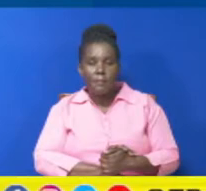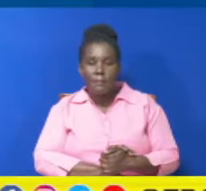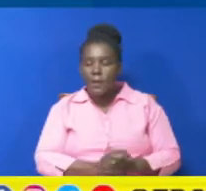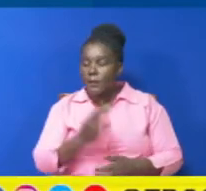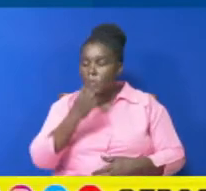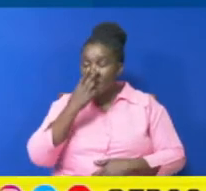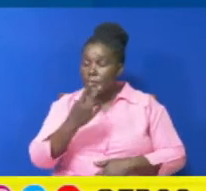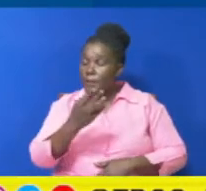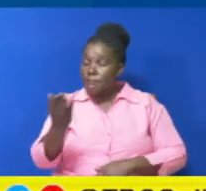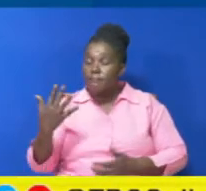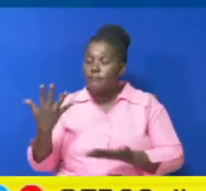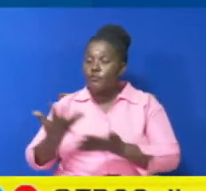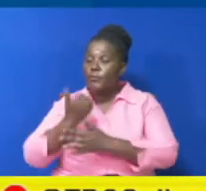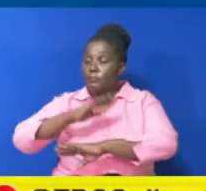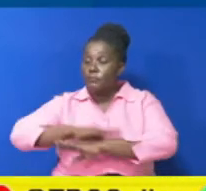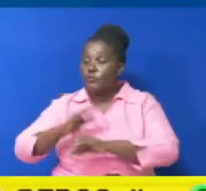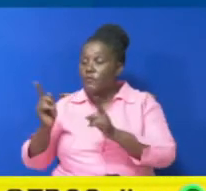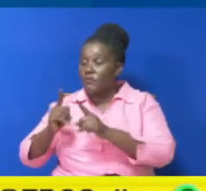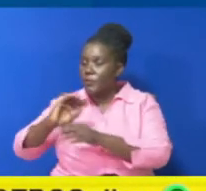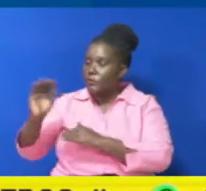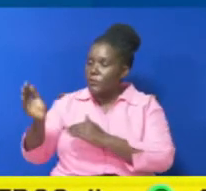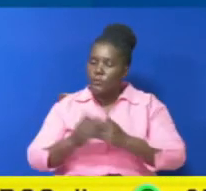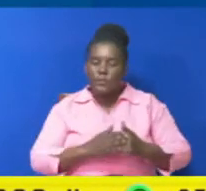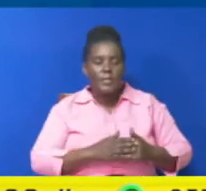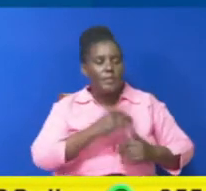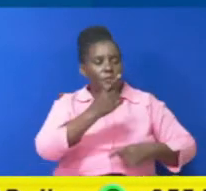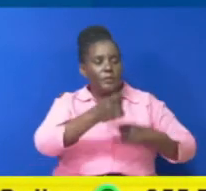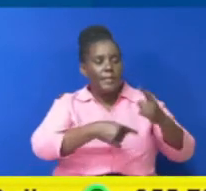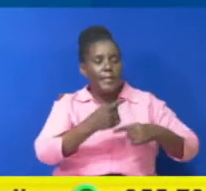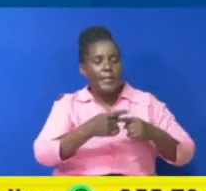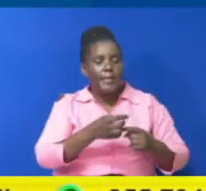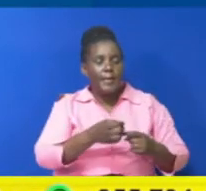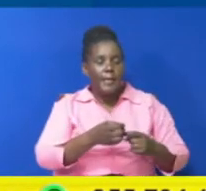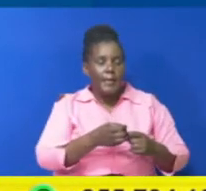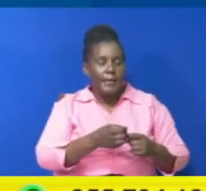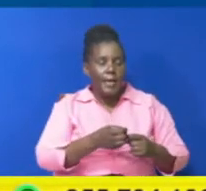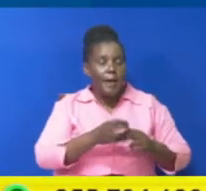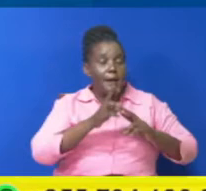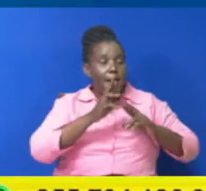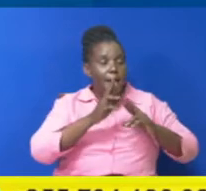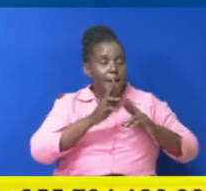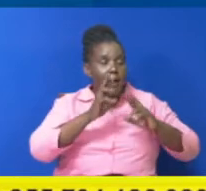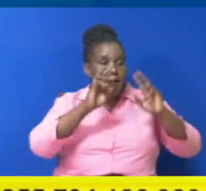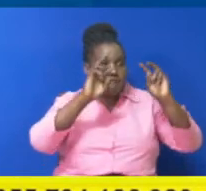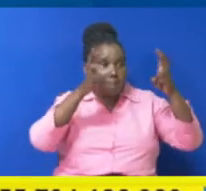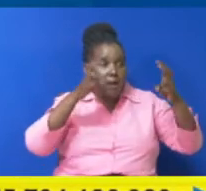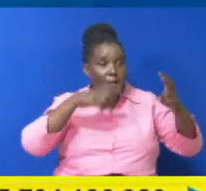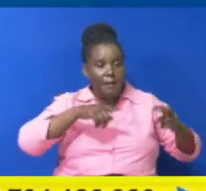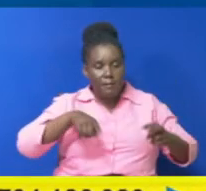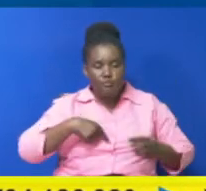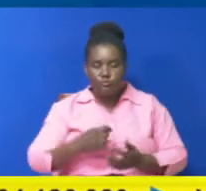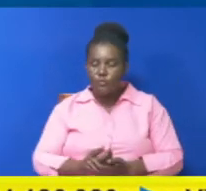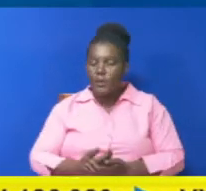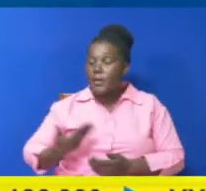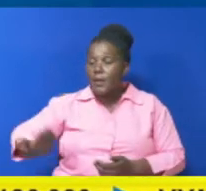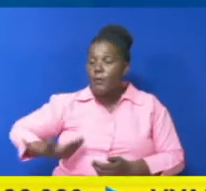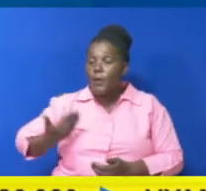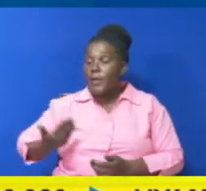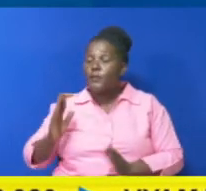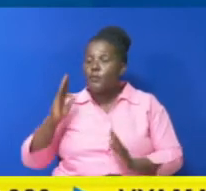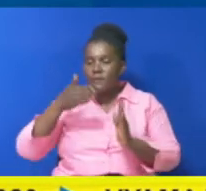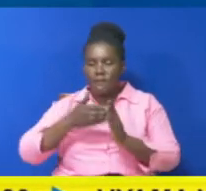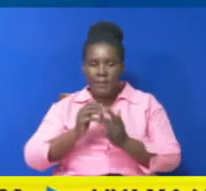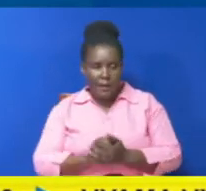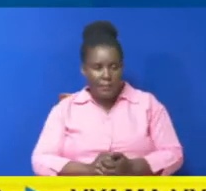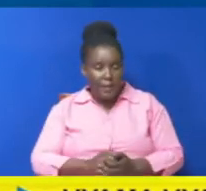Mtazamaji wa Kioo, tupate mapumziko mafupi, tukirejea tutakuja kujadili mada ya siku ya leo na wageni wetu, ambapo tunajadili